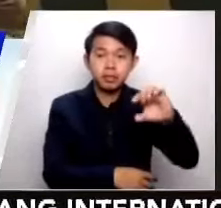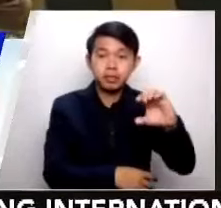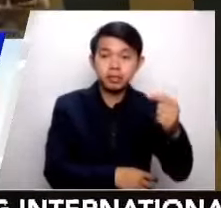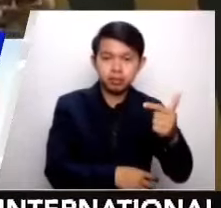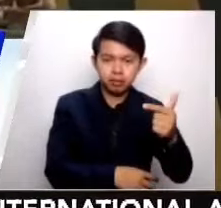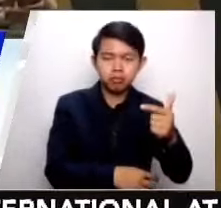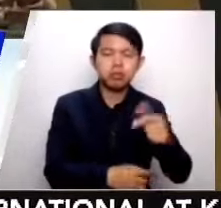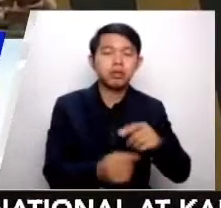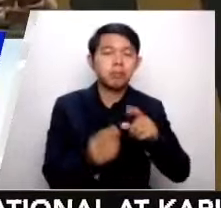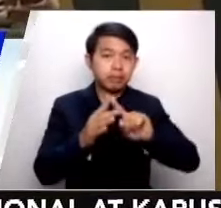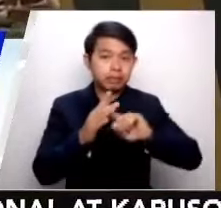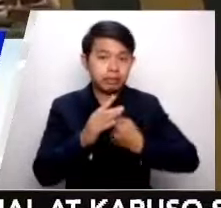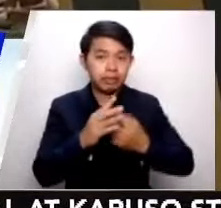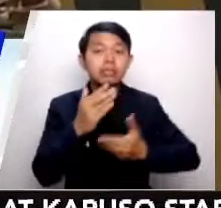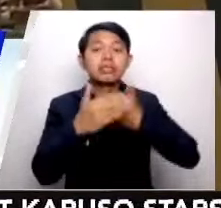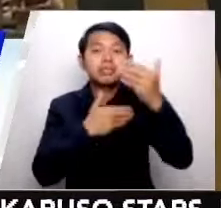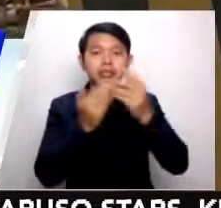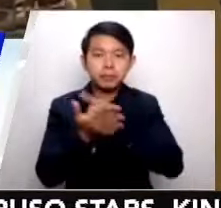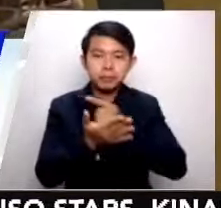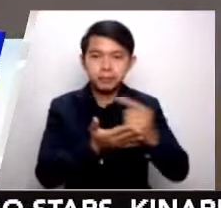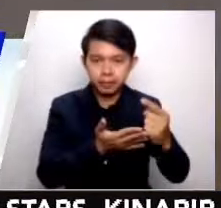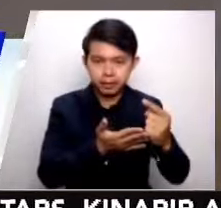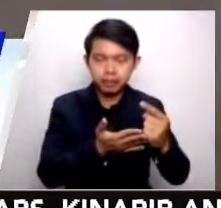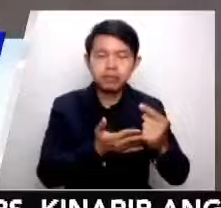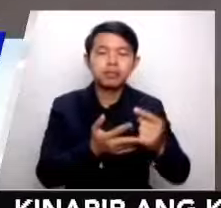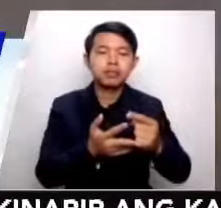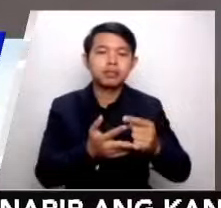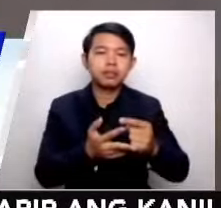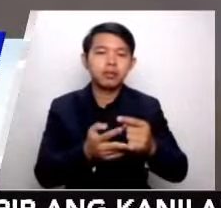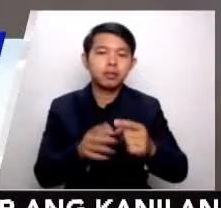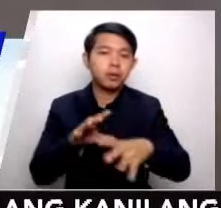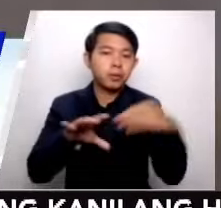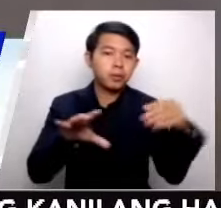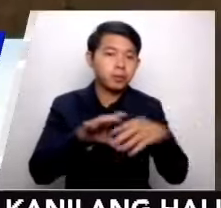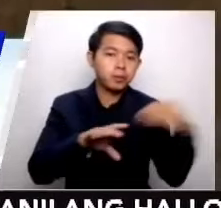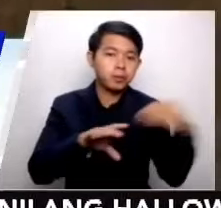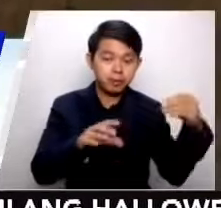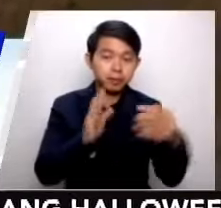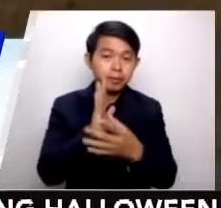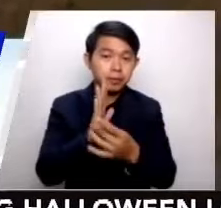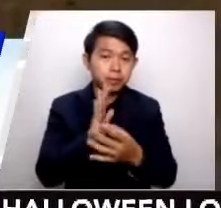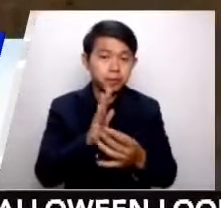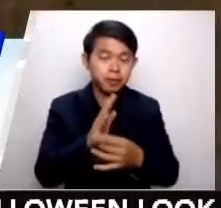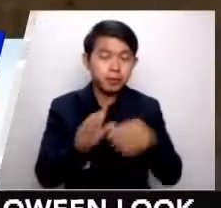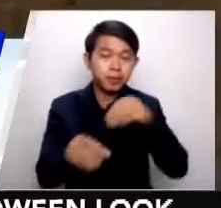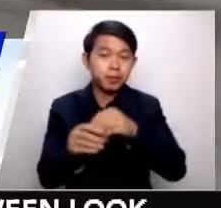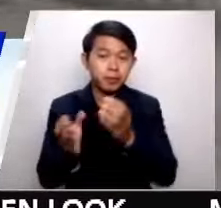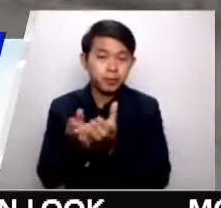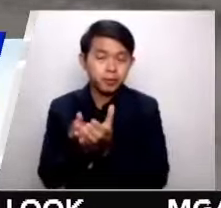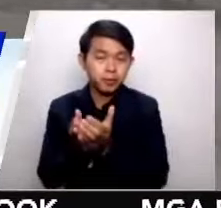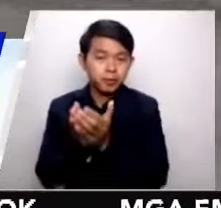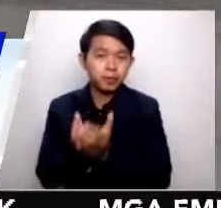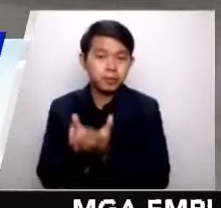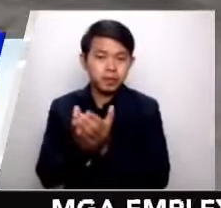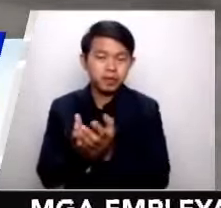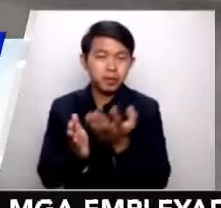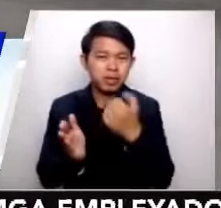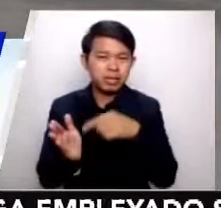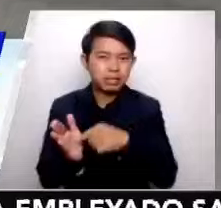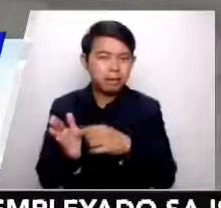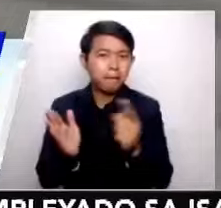isang linggo ang paghigop sa langis na karga ng barko. Sangkot umano ang tanker sa paihip o ilegal na pagsasali